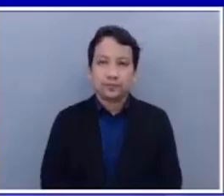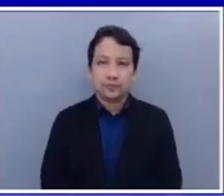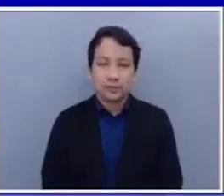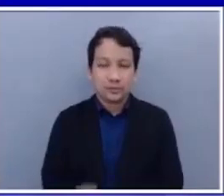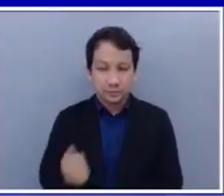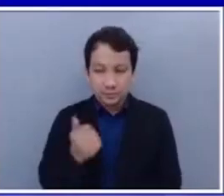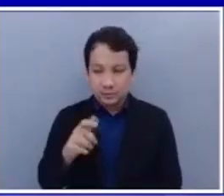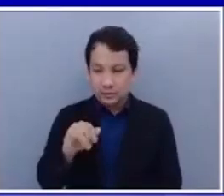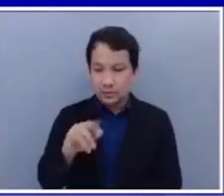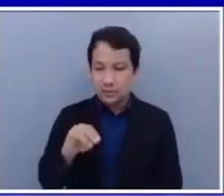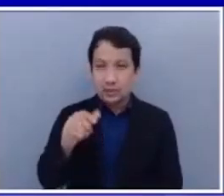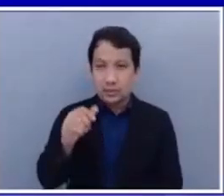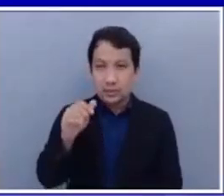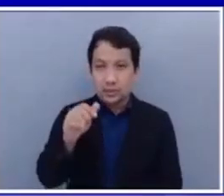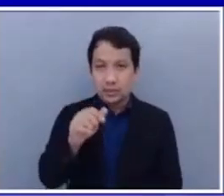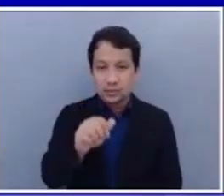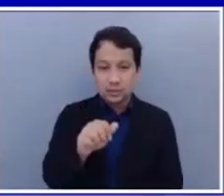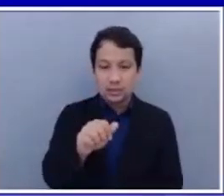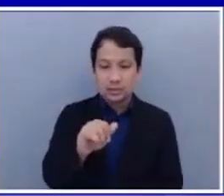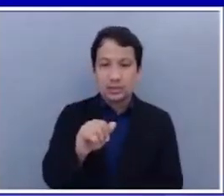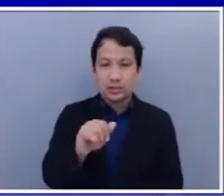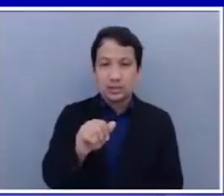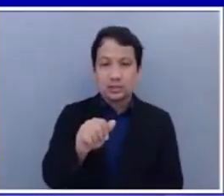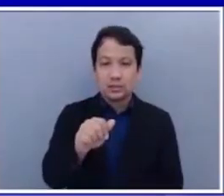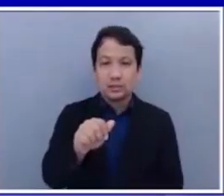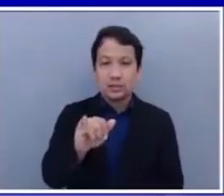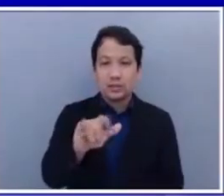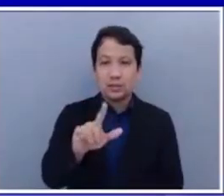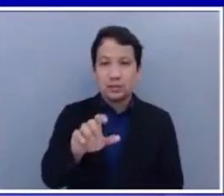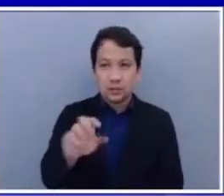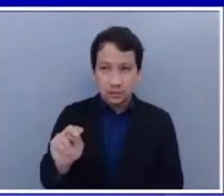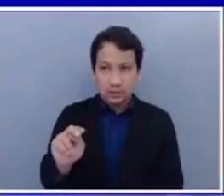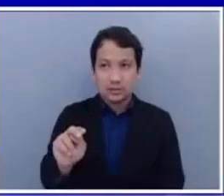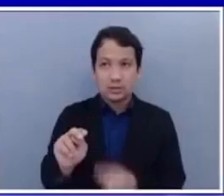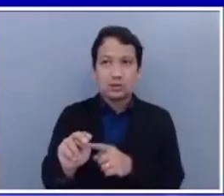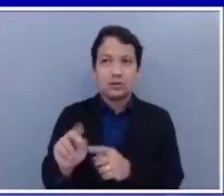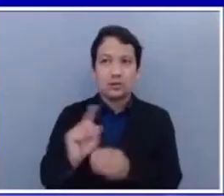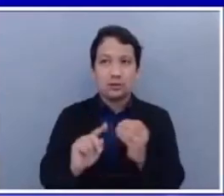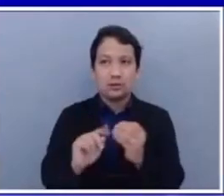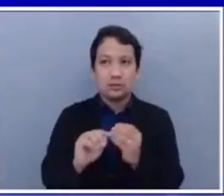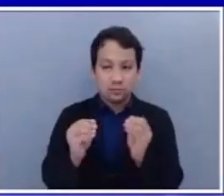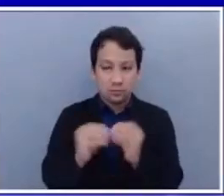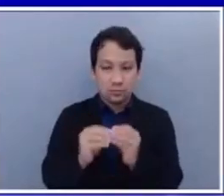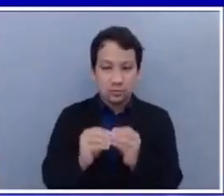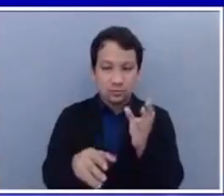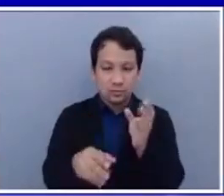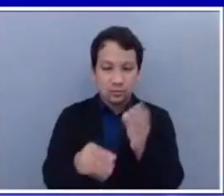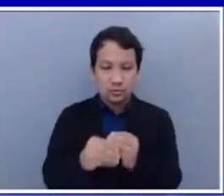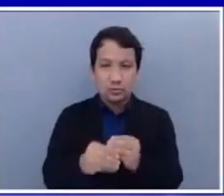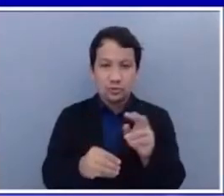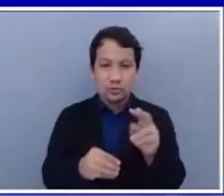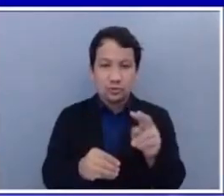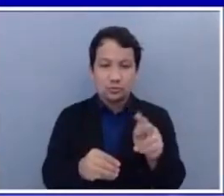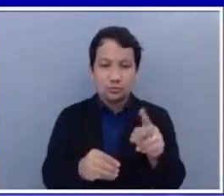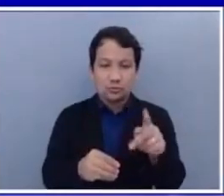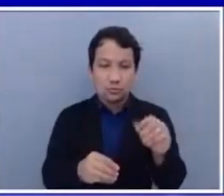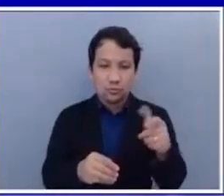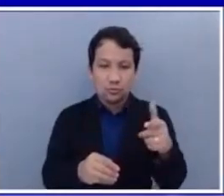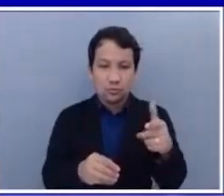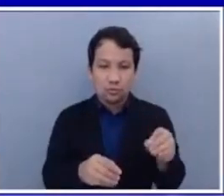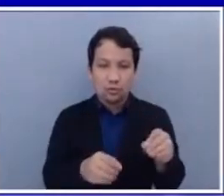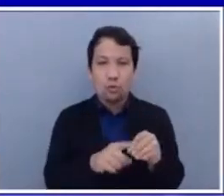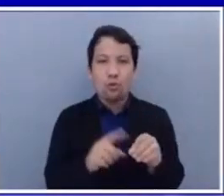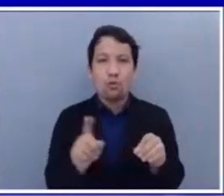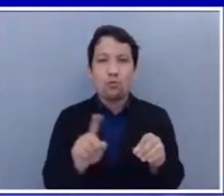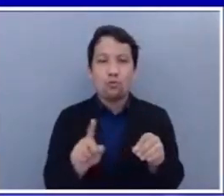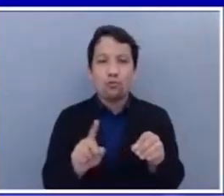to the POGO industry. If one is to study the employment generated by POGOs for Filipinos, what are the variables to